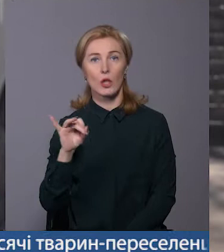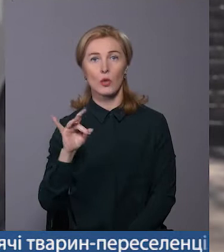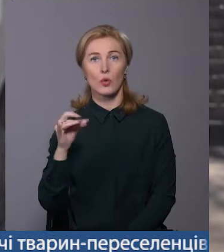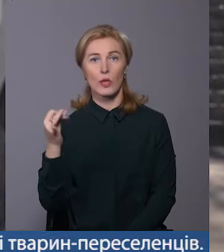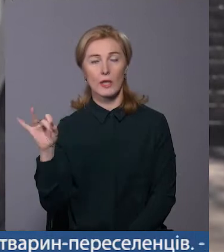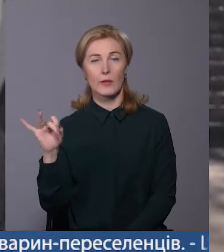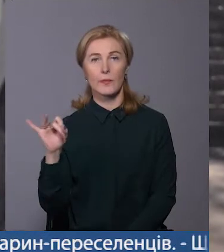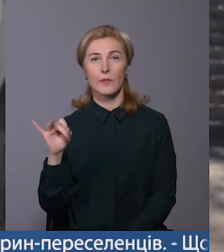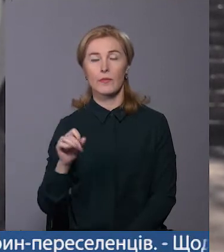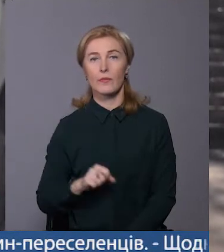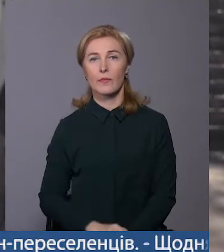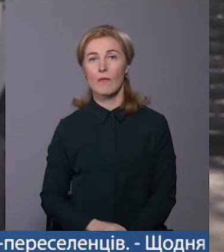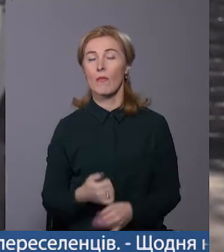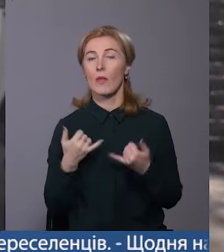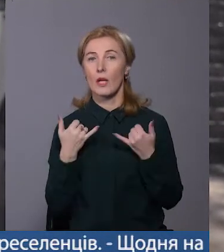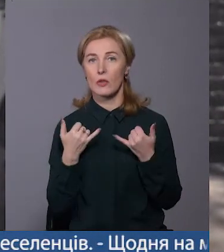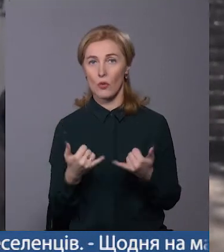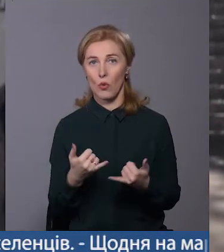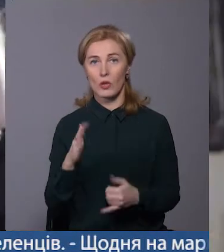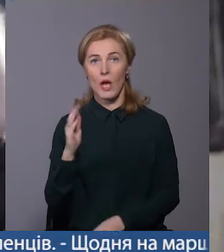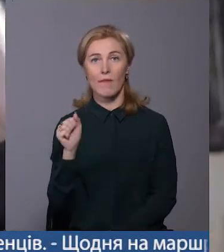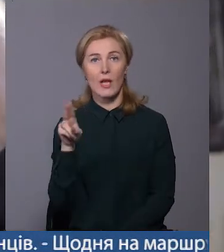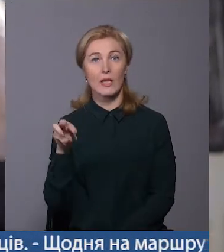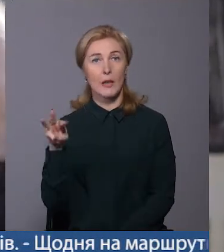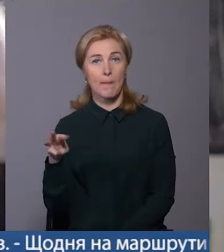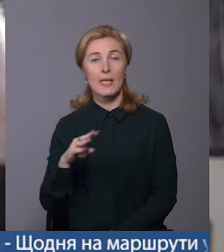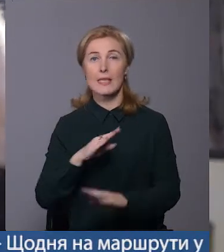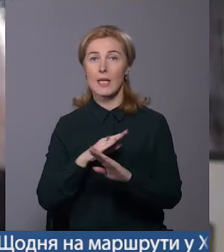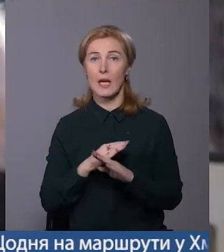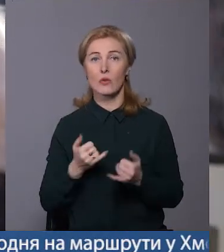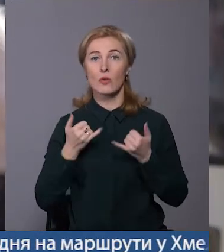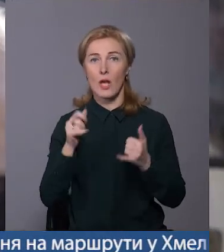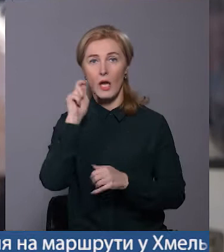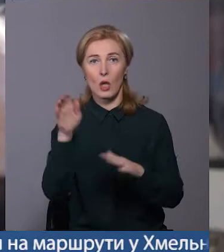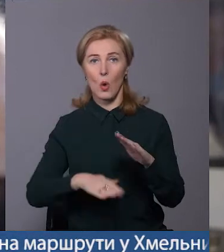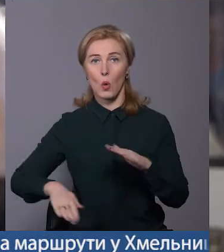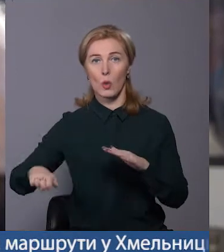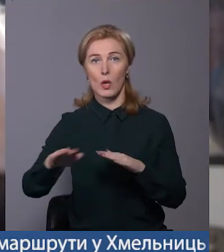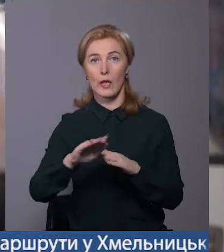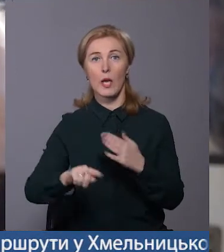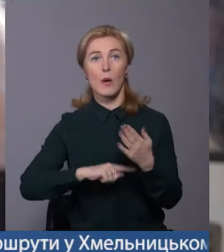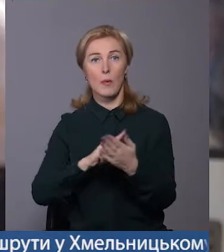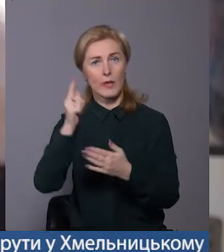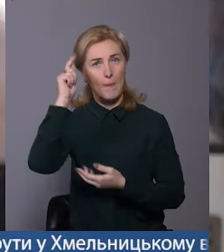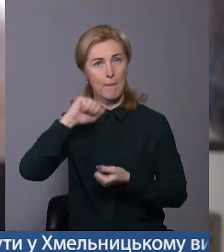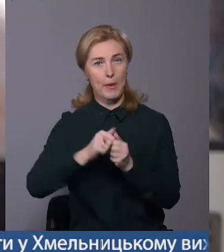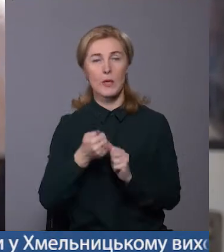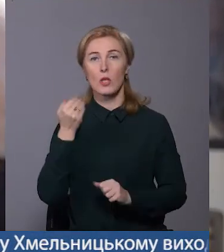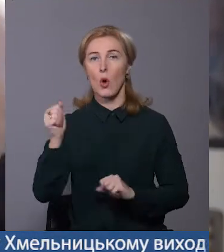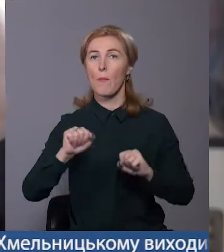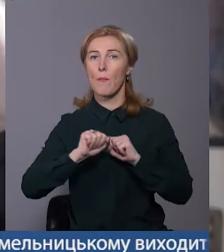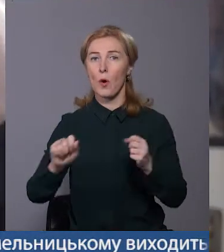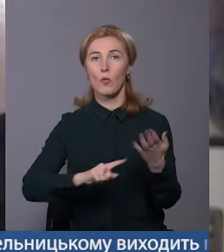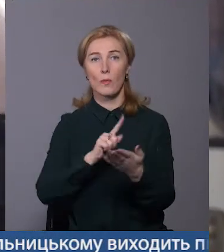Юрій Цвітков і сьогодні Вадим Положай загинув заради України. Повинні пам'ятати його подвиг і обов'язково